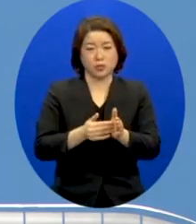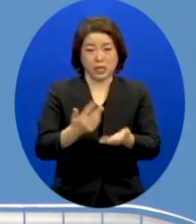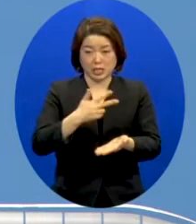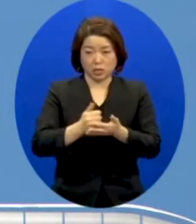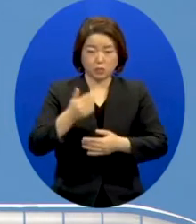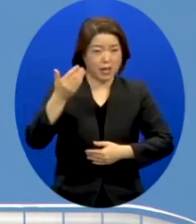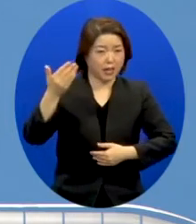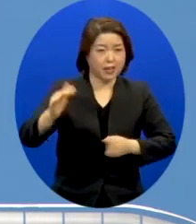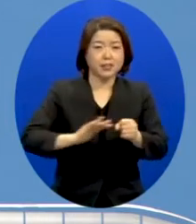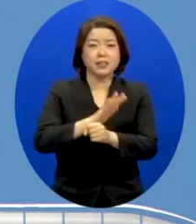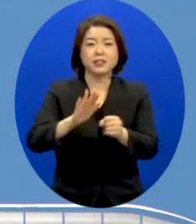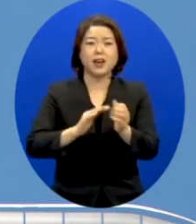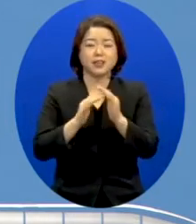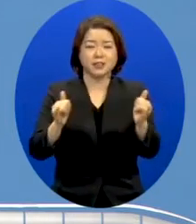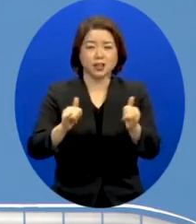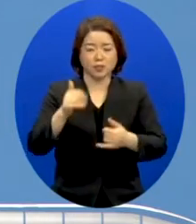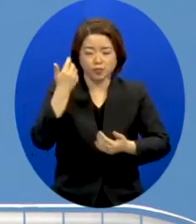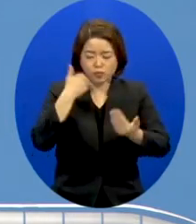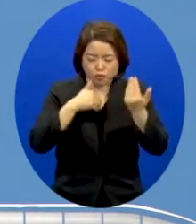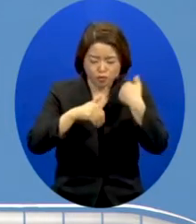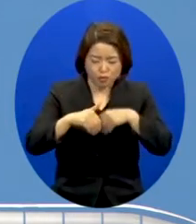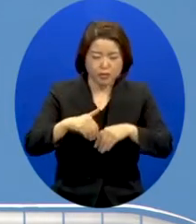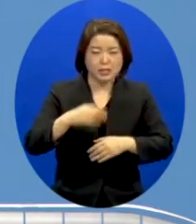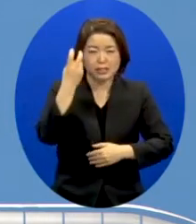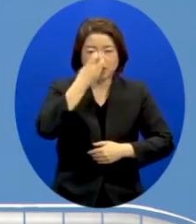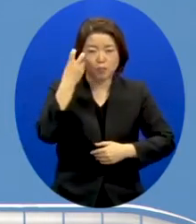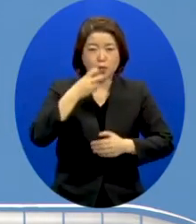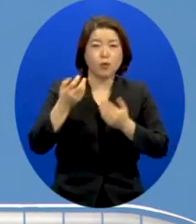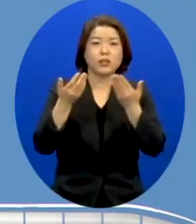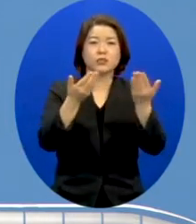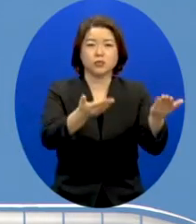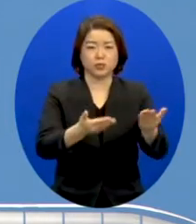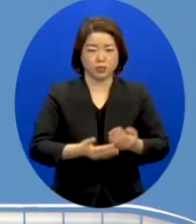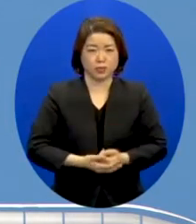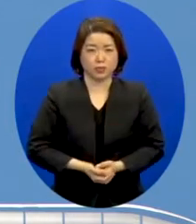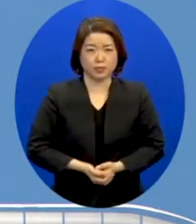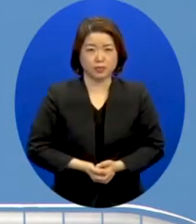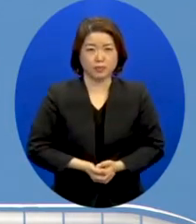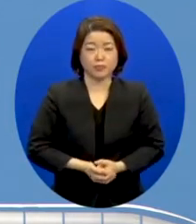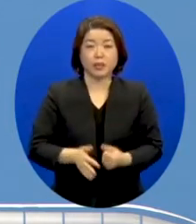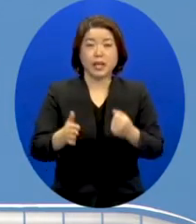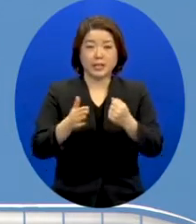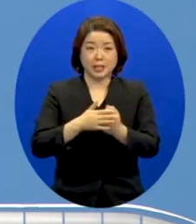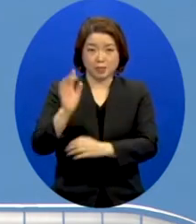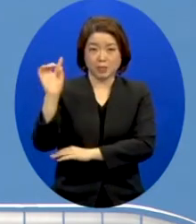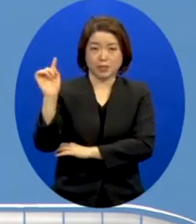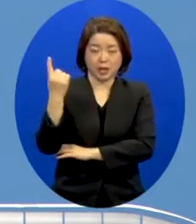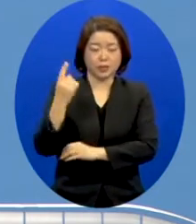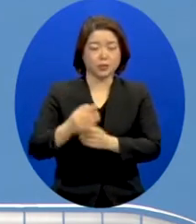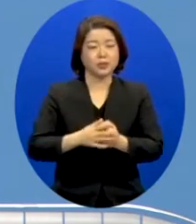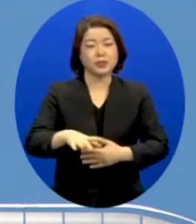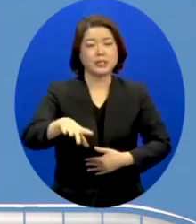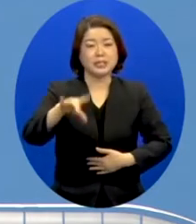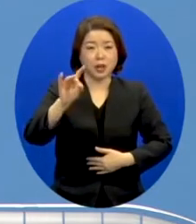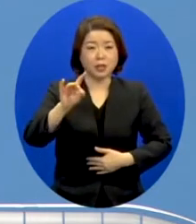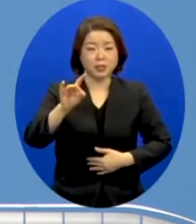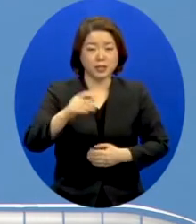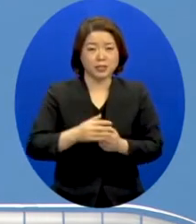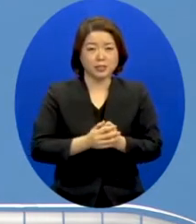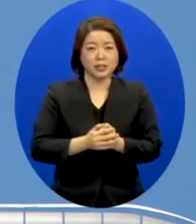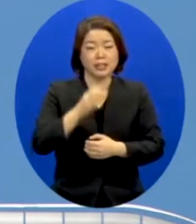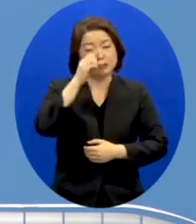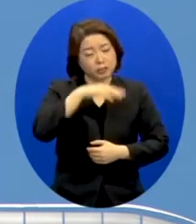당신을 사랑하는 사람은 누구나 지켜 주시며 그러니까 다윗도 처음에는 그냥